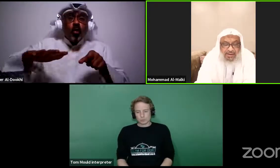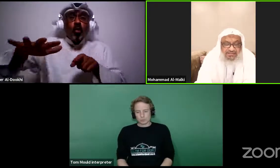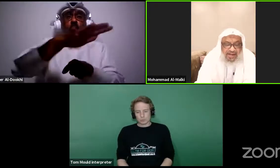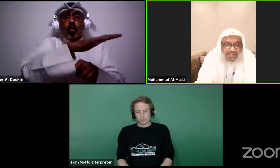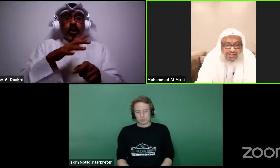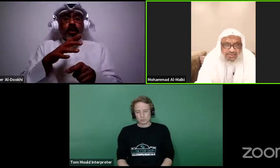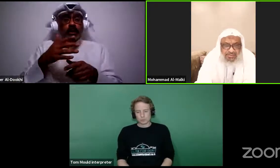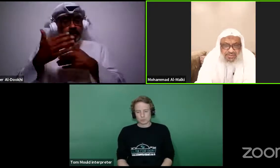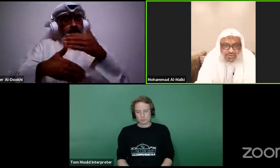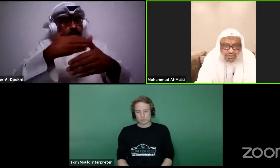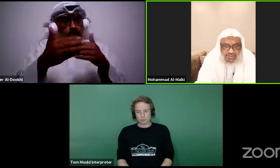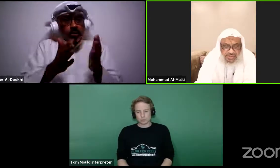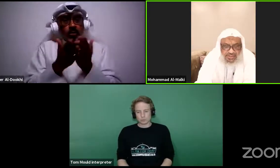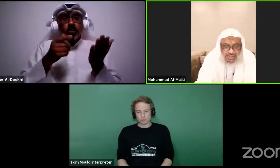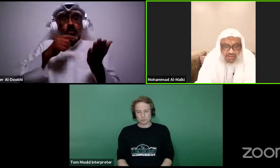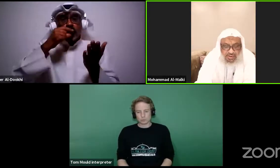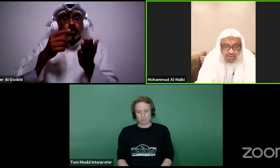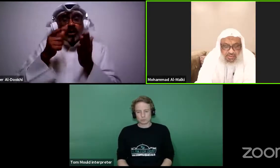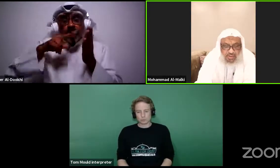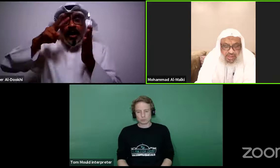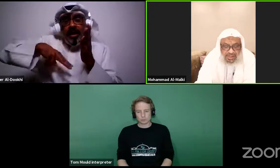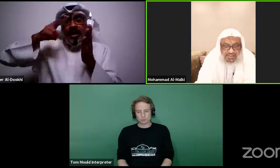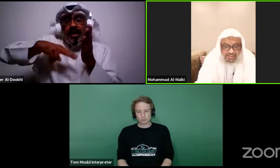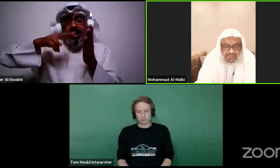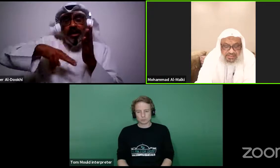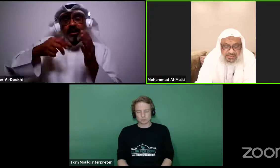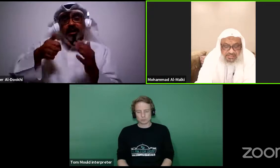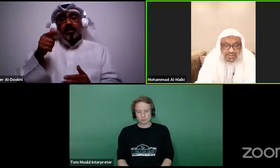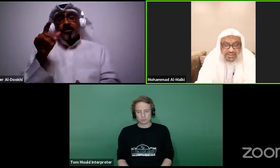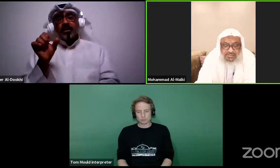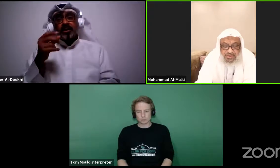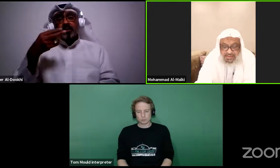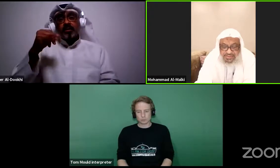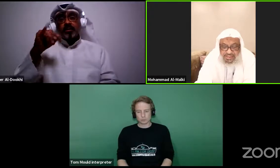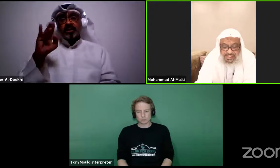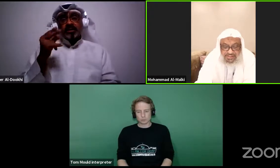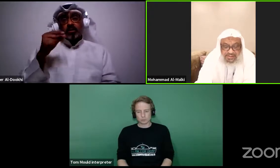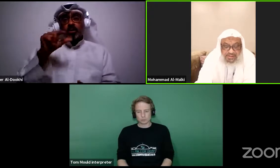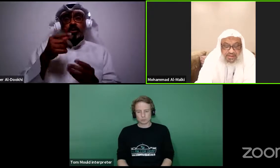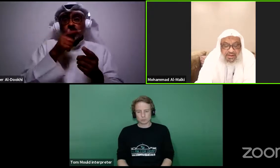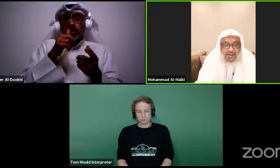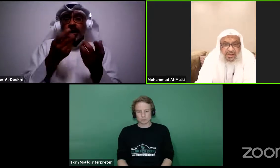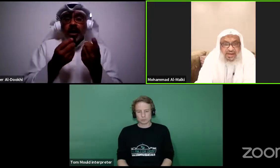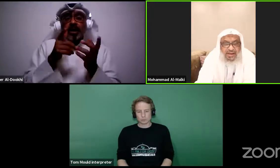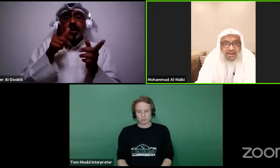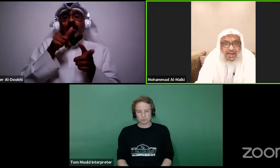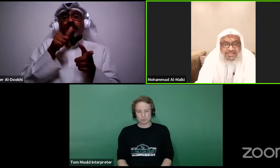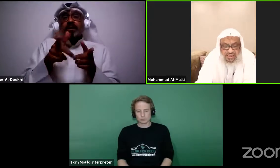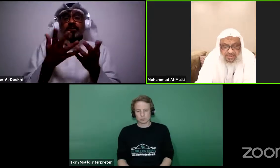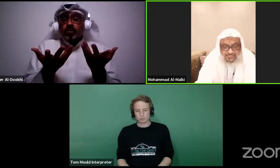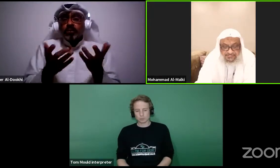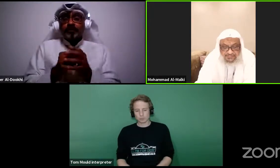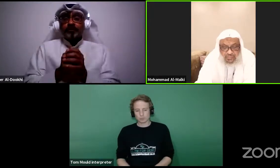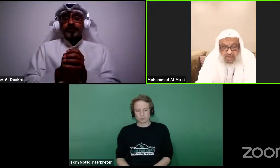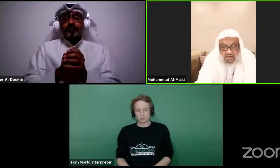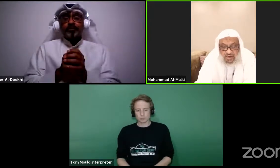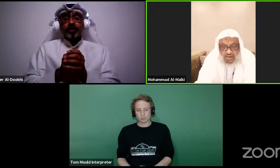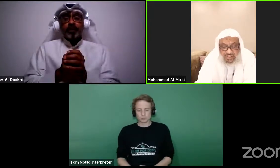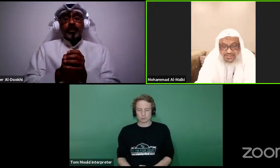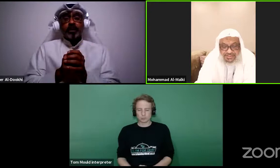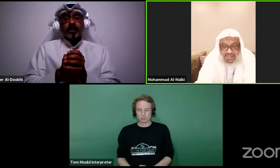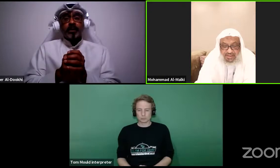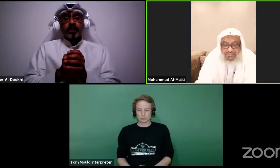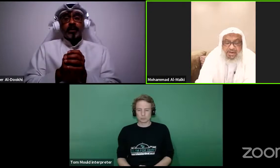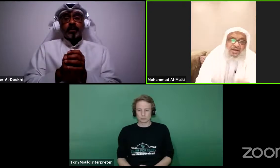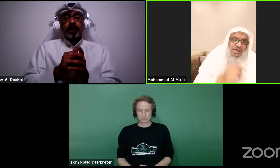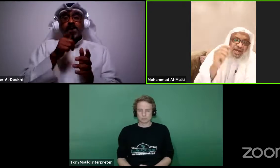قال كما في حديث ابن مسعود رضي الله عنه المخرج عند الترمذي بسند حسن،